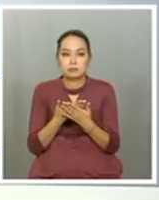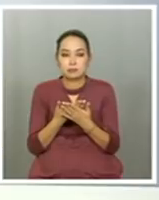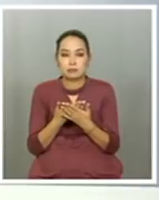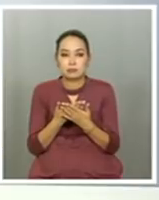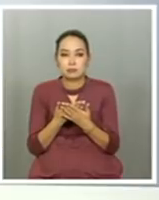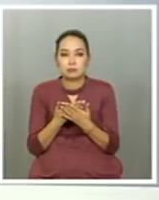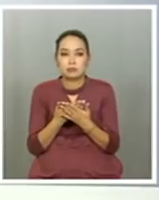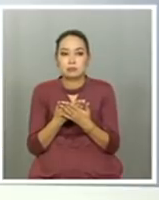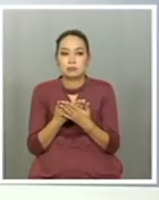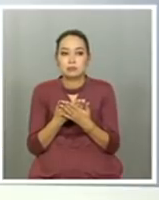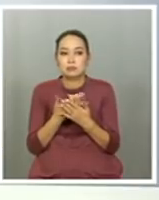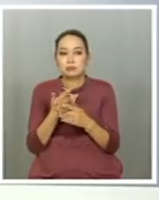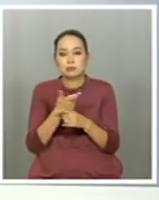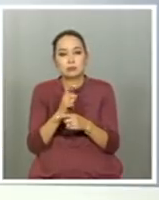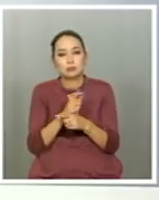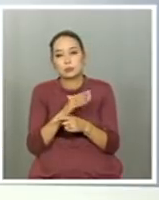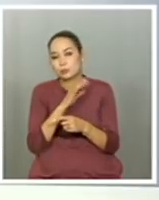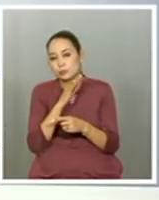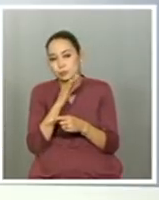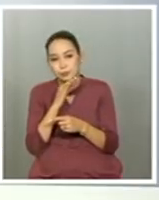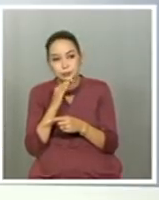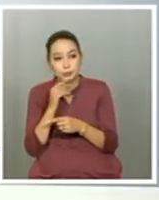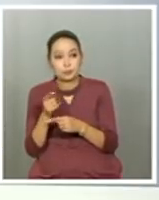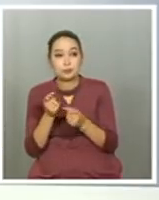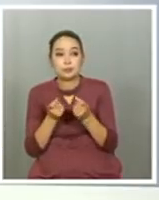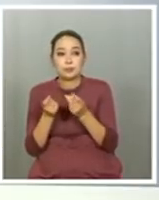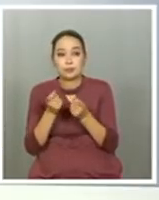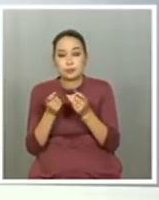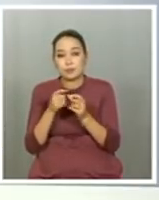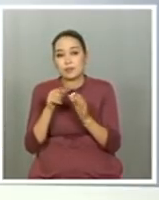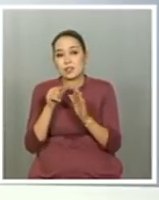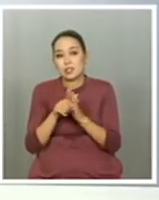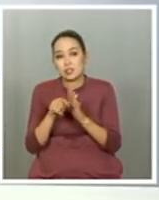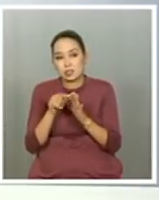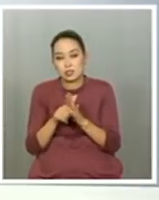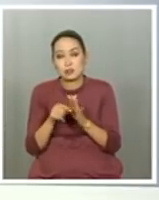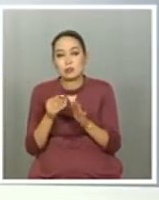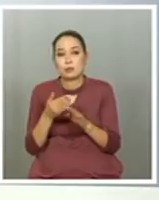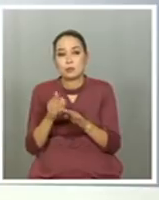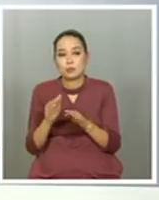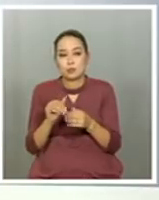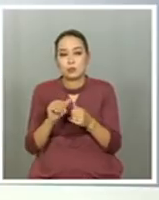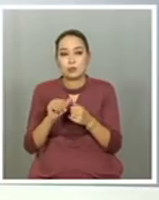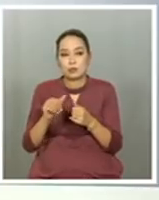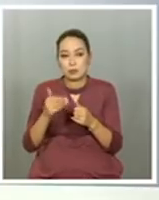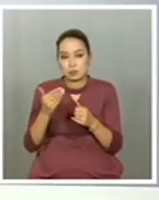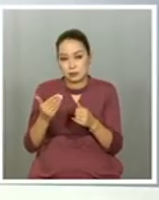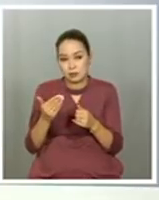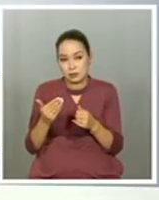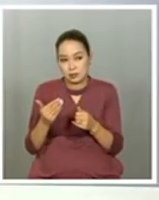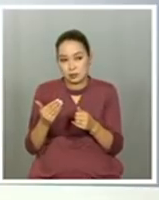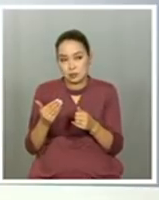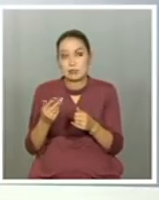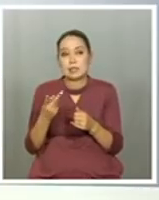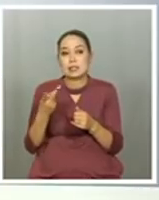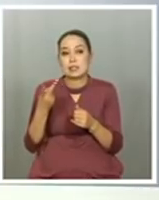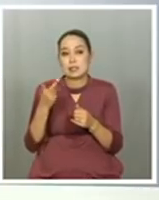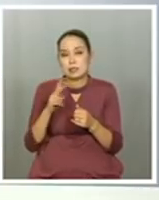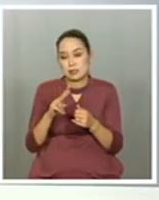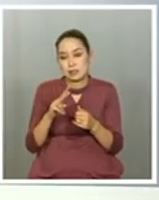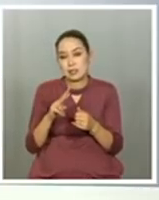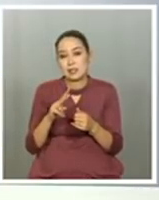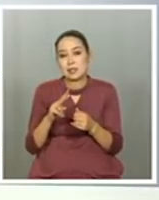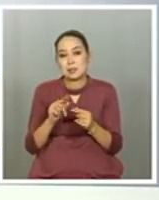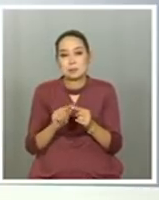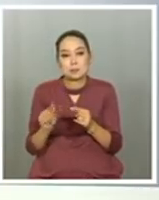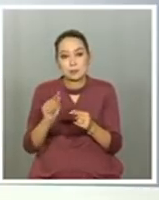өте көп. Осы тозаңның ішкі бөлігінде, бір тозаңның ішкі бөлігінде екі сперми